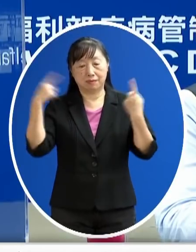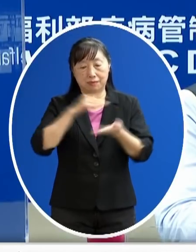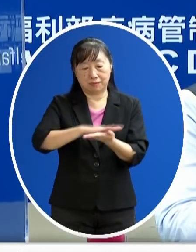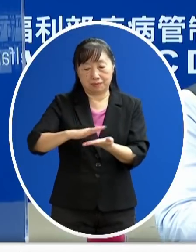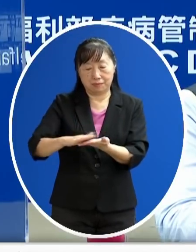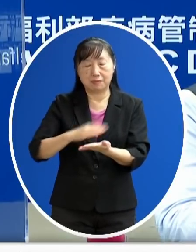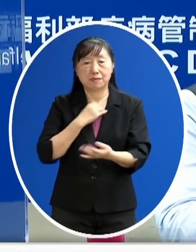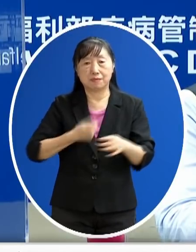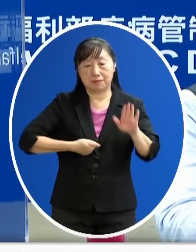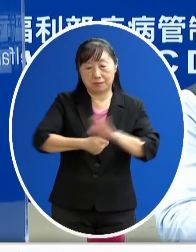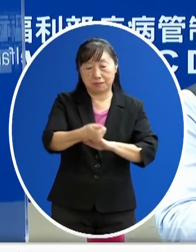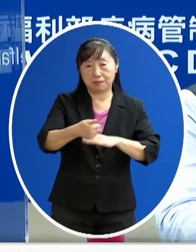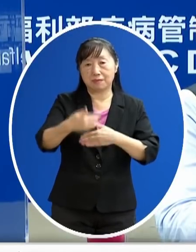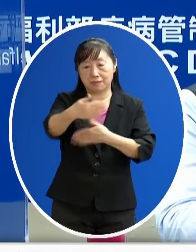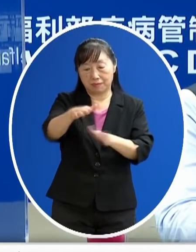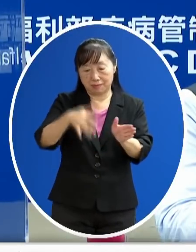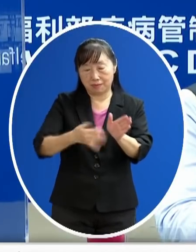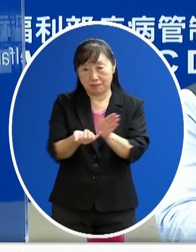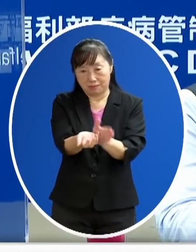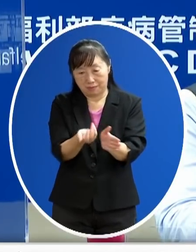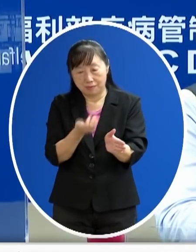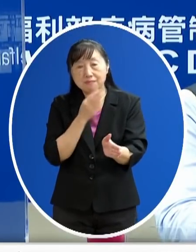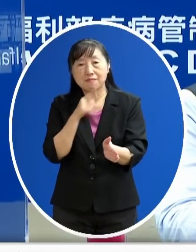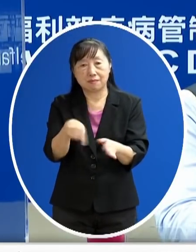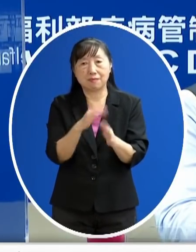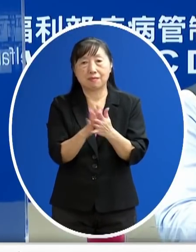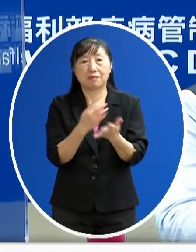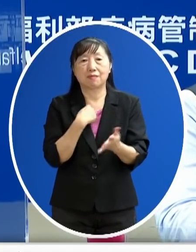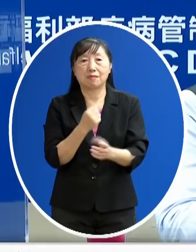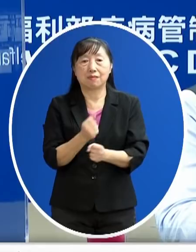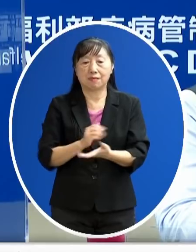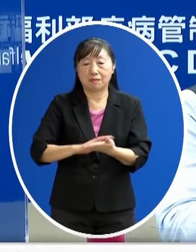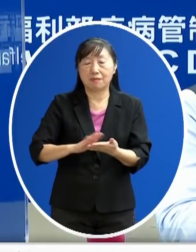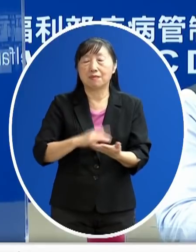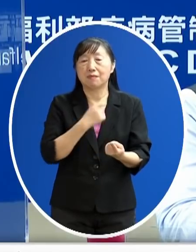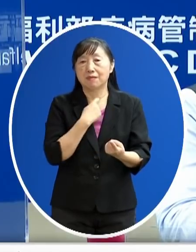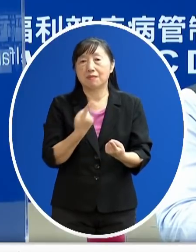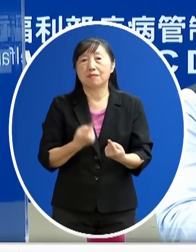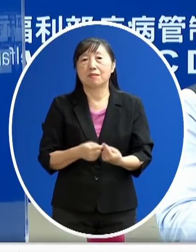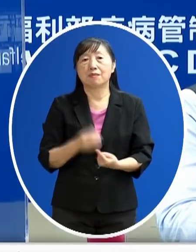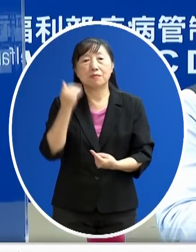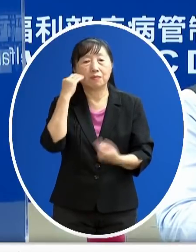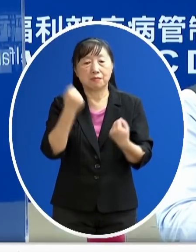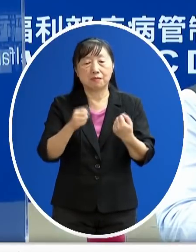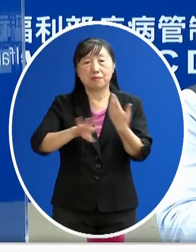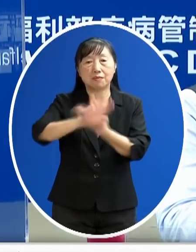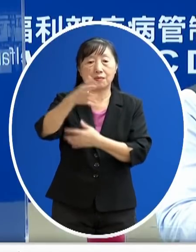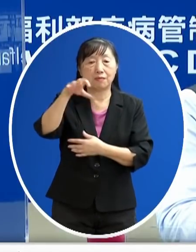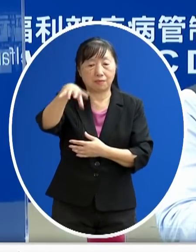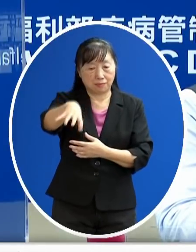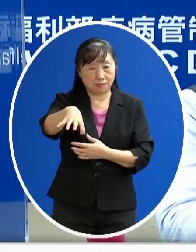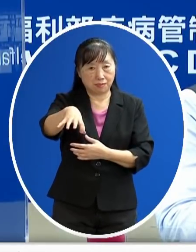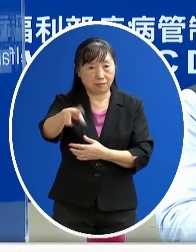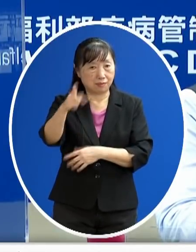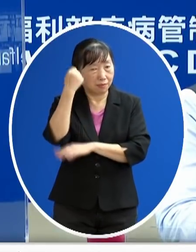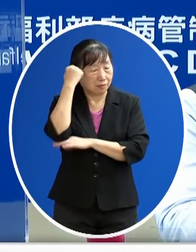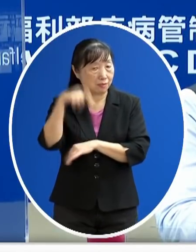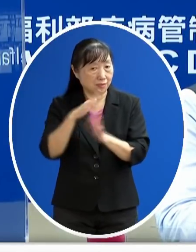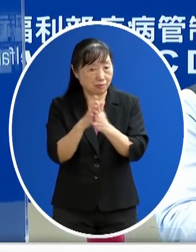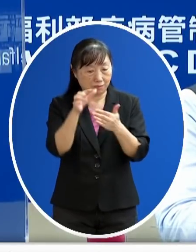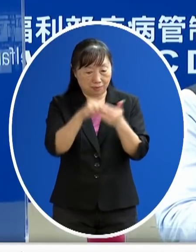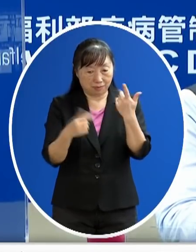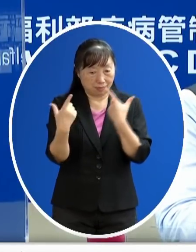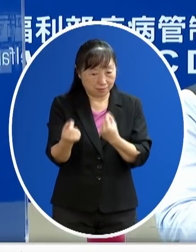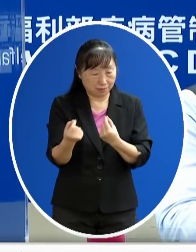近离房间及访客，那主要那时候还希望说在境外如果能够那些境外旅馆能做得到